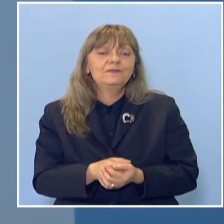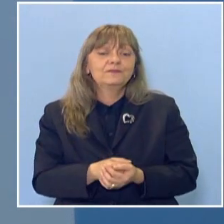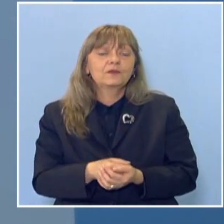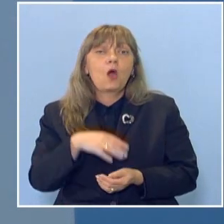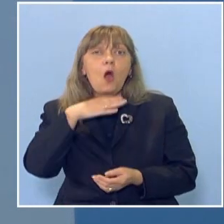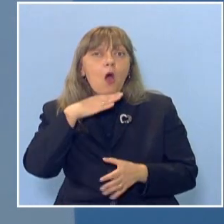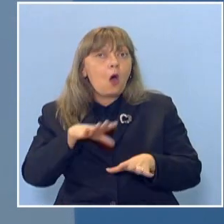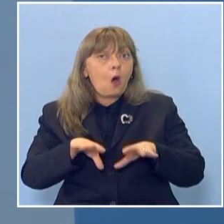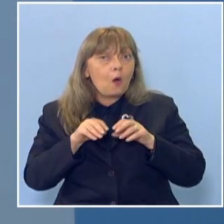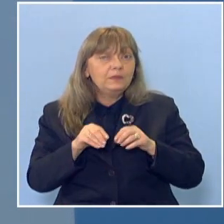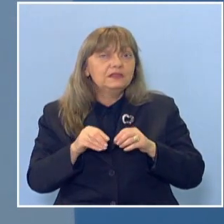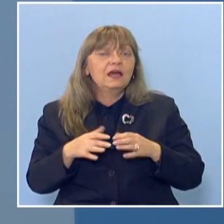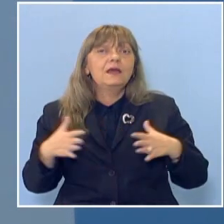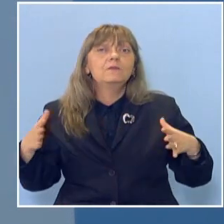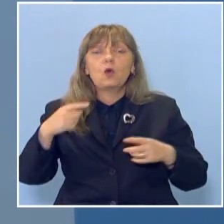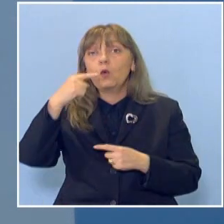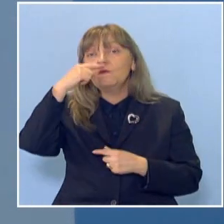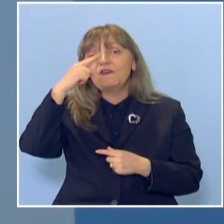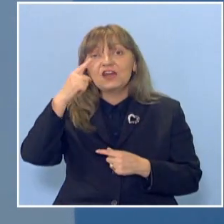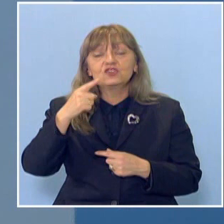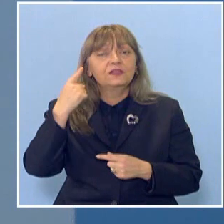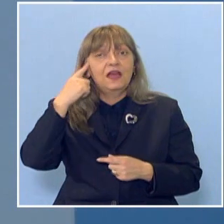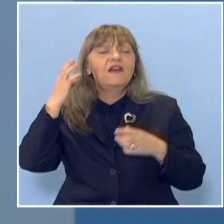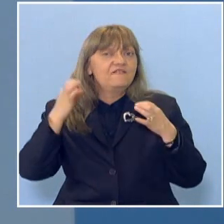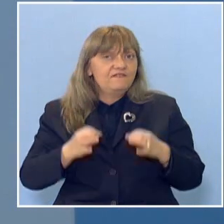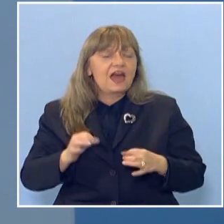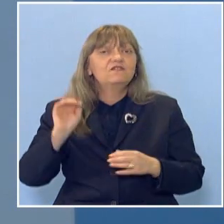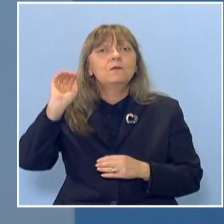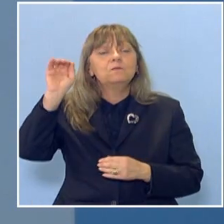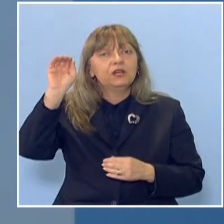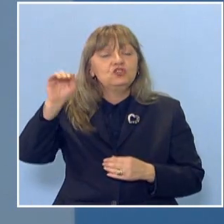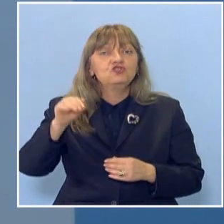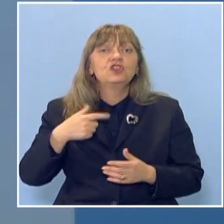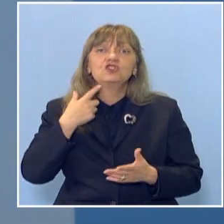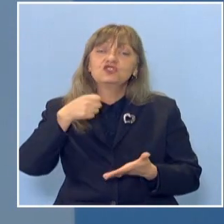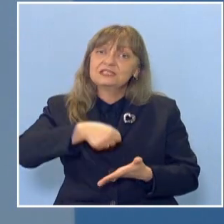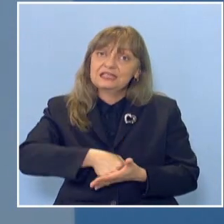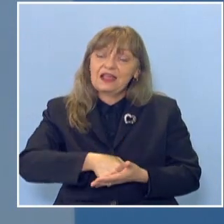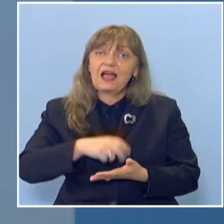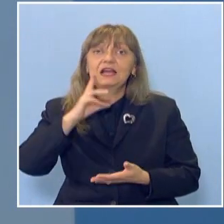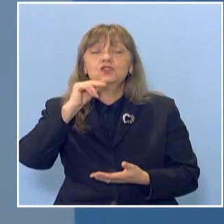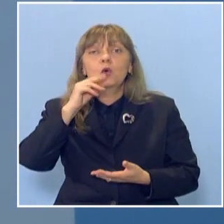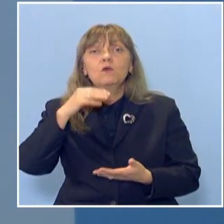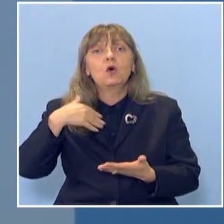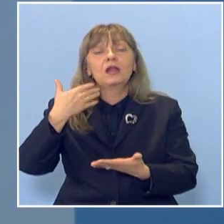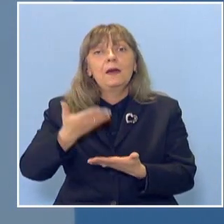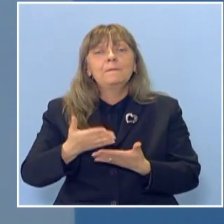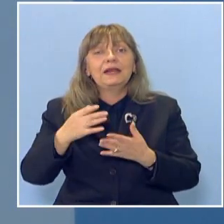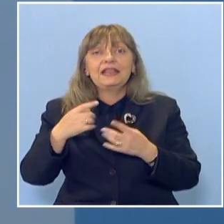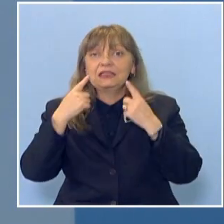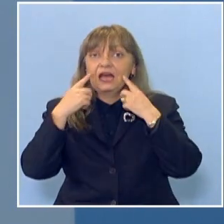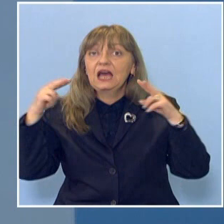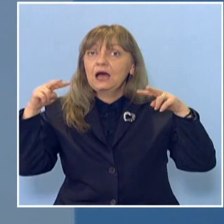опита е изключително важен, защото вярвам, че в бъдеще ще ми се налага да говоря пред публика, било то голяма или